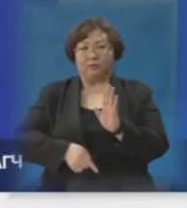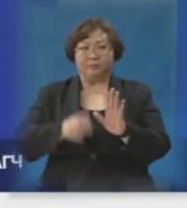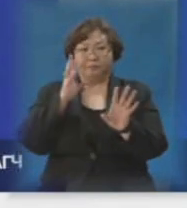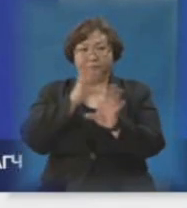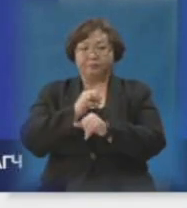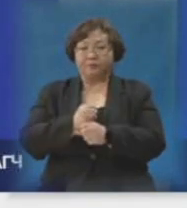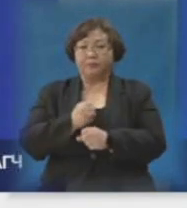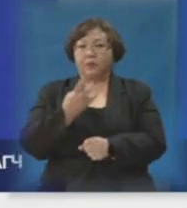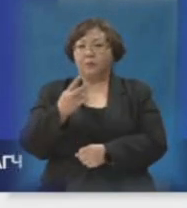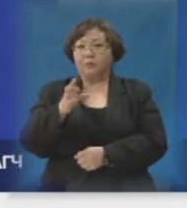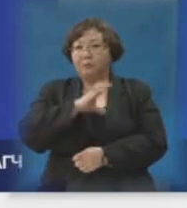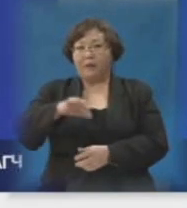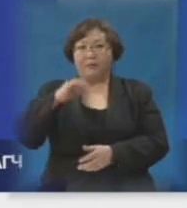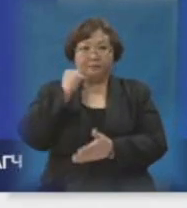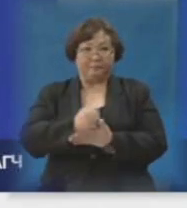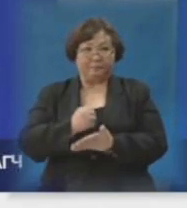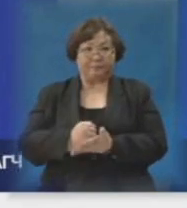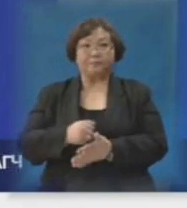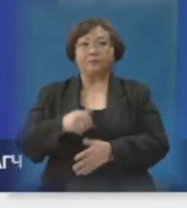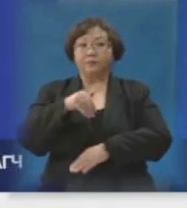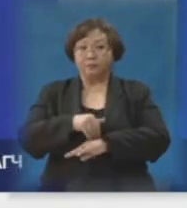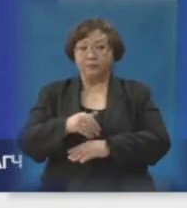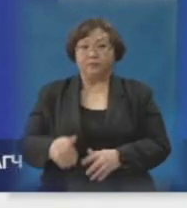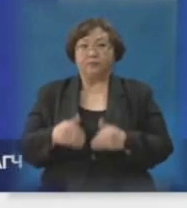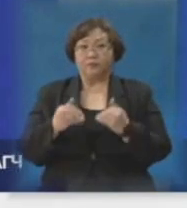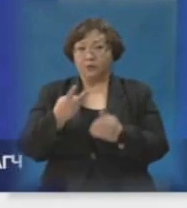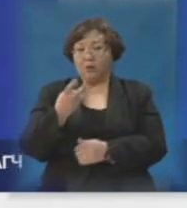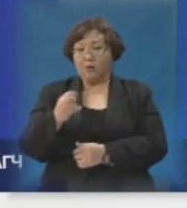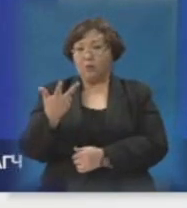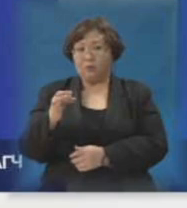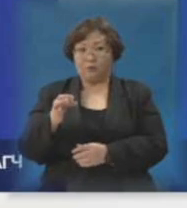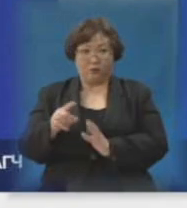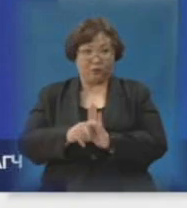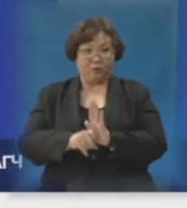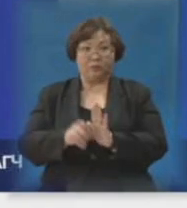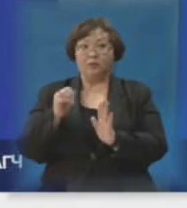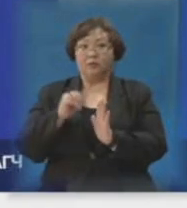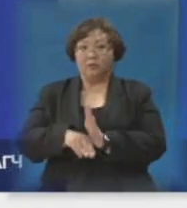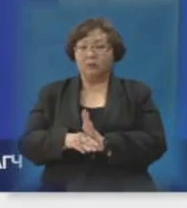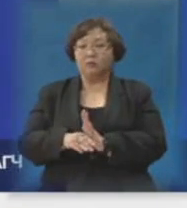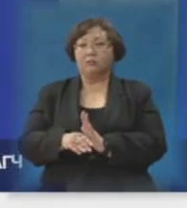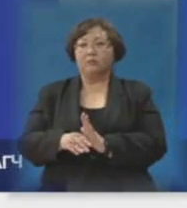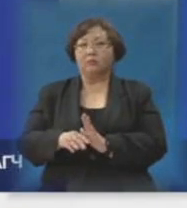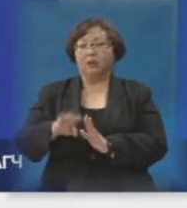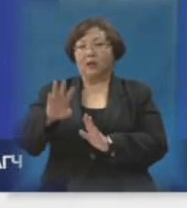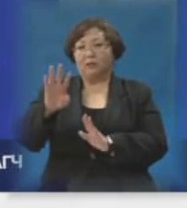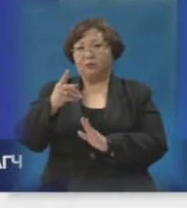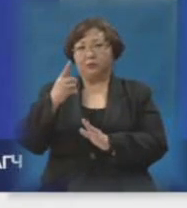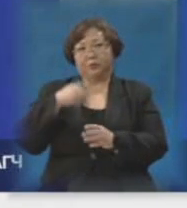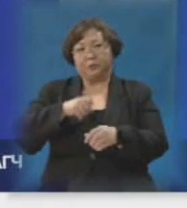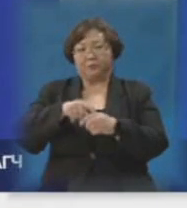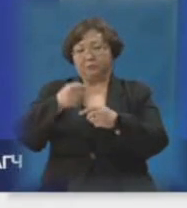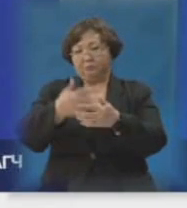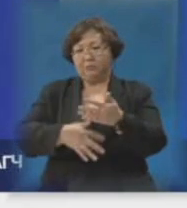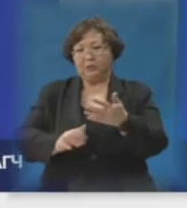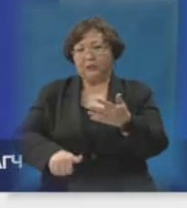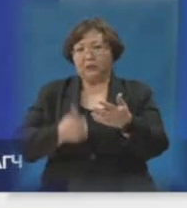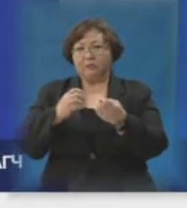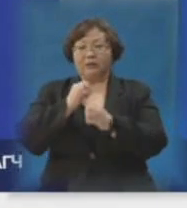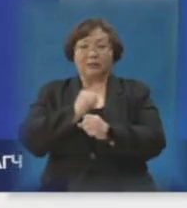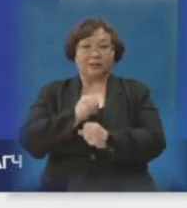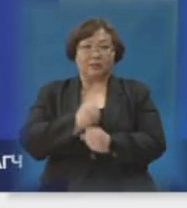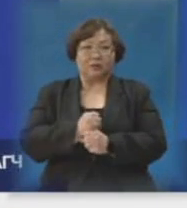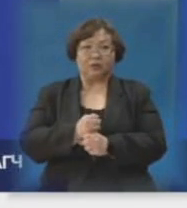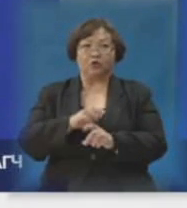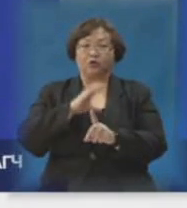нэгдсэн үндэсний байгууллагаас батлсан доктортой 20-30 хөтөлбөрийн 11 дахь зорилтын хэрэгжилтийг эрчимжүүлэх хүрээнд